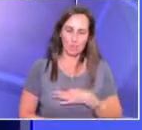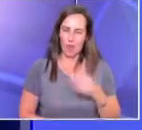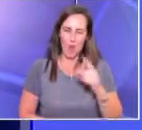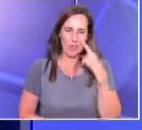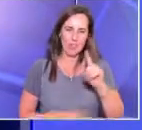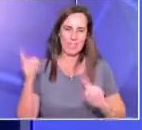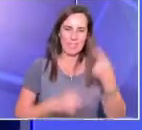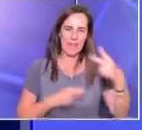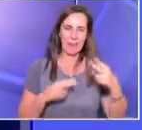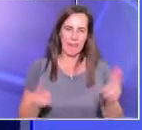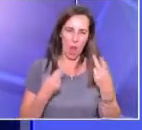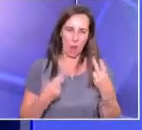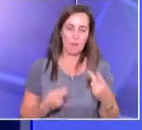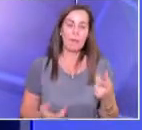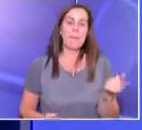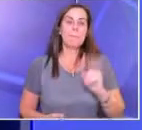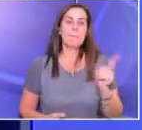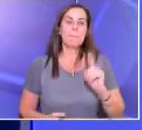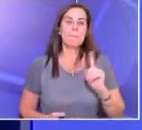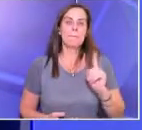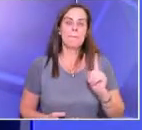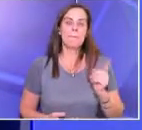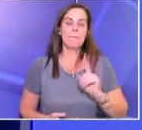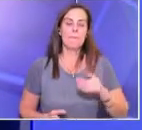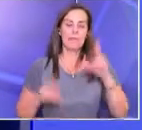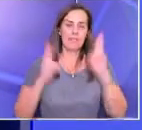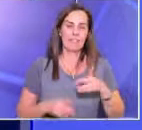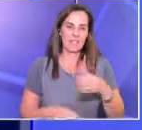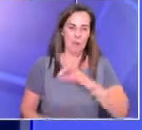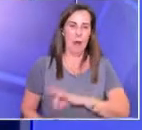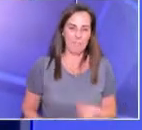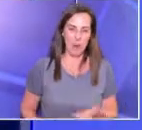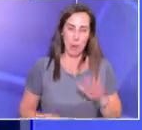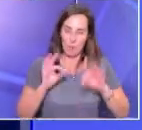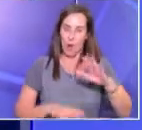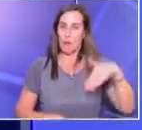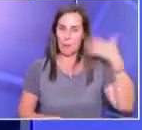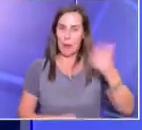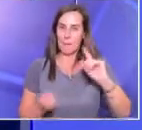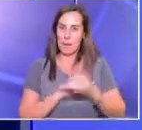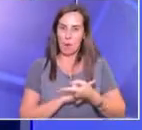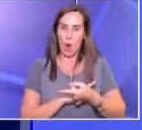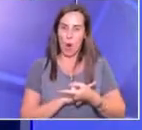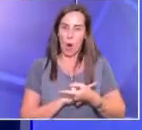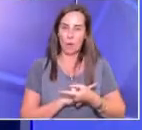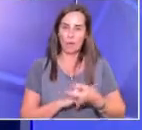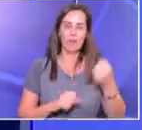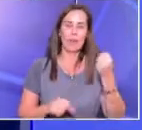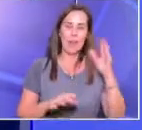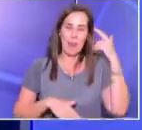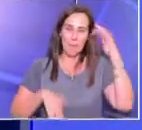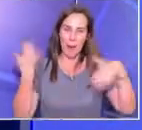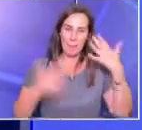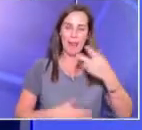נראה לי שזה יקרה בקלות, כי מי יכרות את הענף עליו הוא יושב? אולי בבחירות הבאות, במקום לפזר מסך עשן